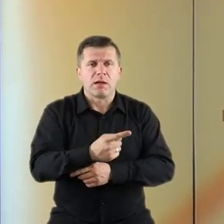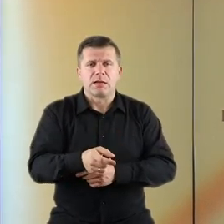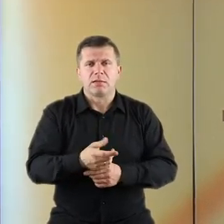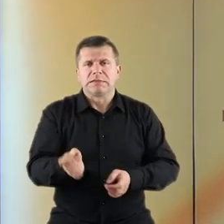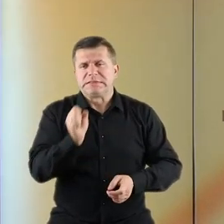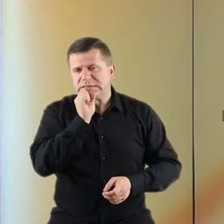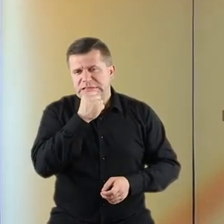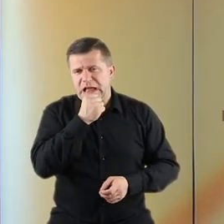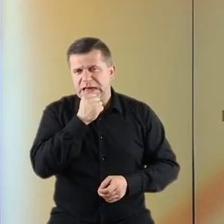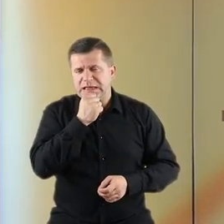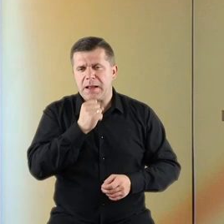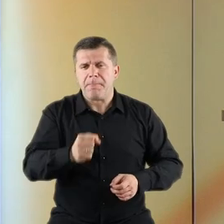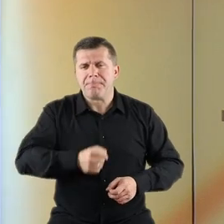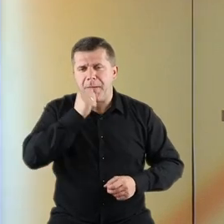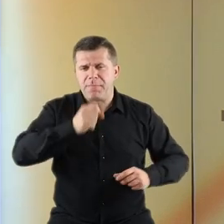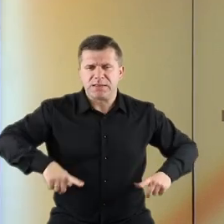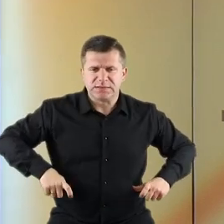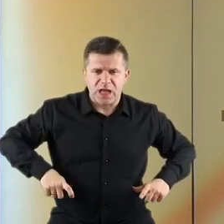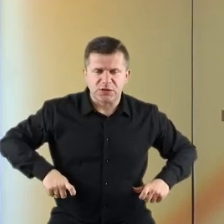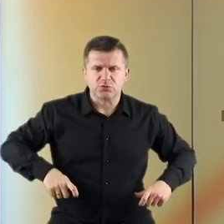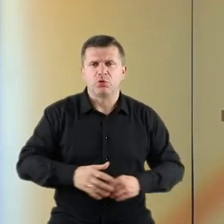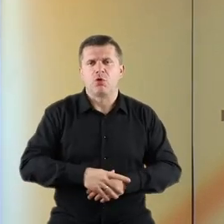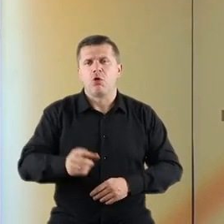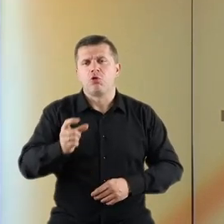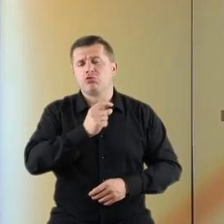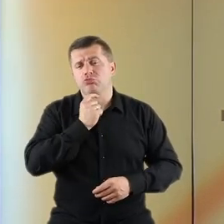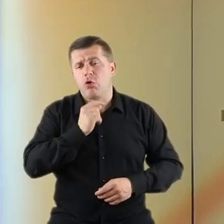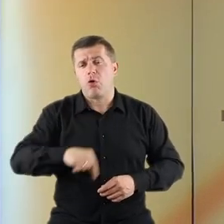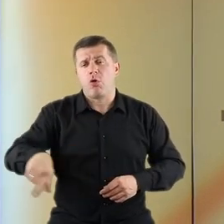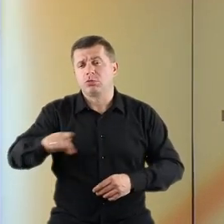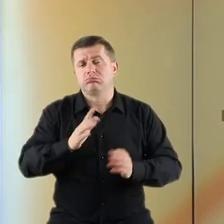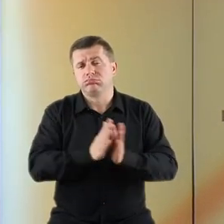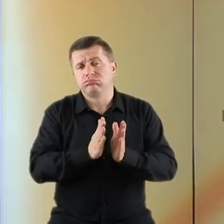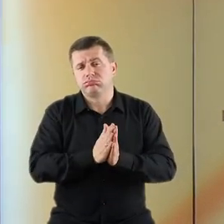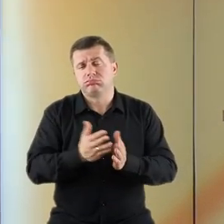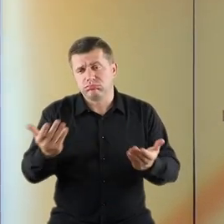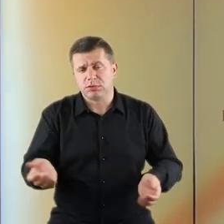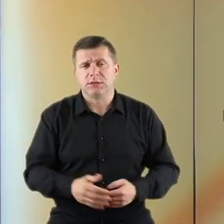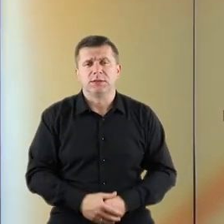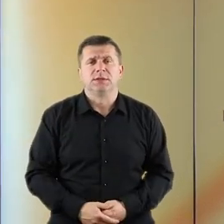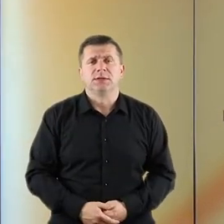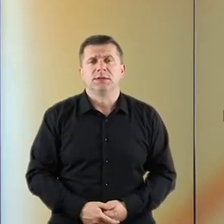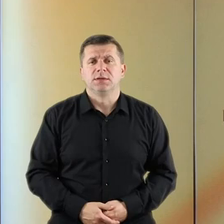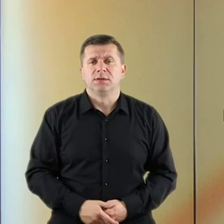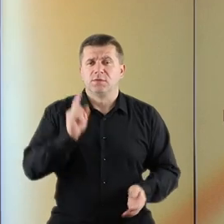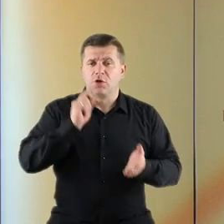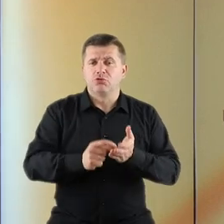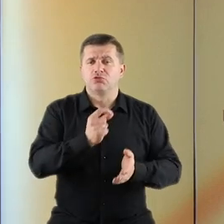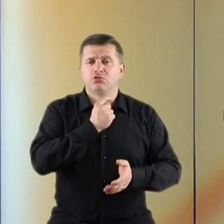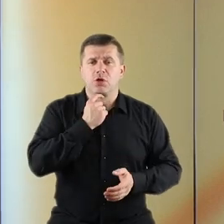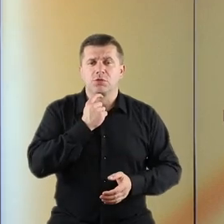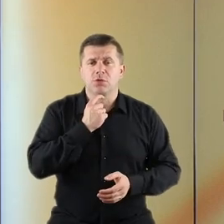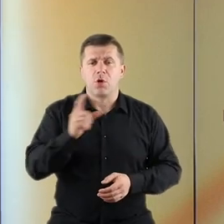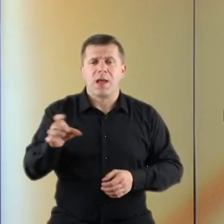zazdrosne baby kobiety miesiączkują co i osoby duchowne bo to mężczyźni chodzący spódnicy a zwłaszcza księża obrządku